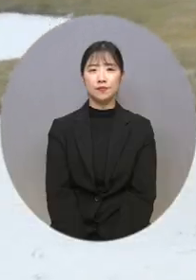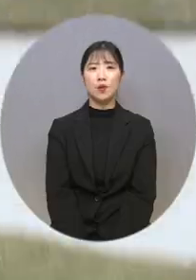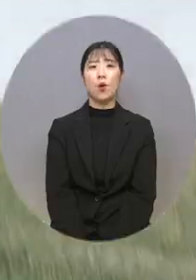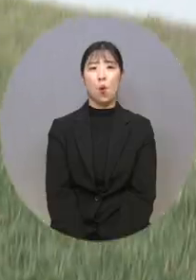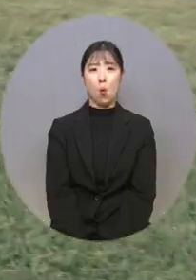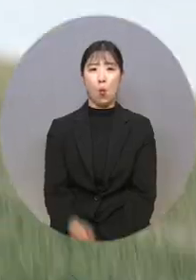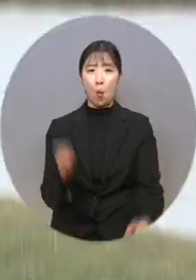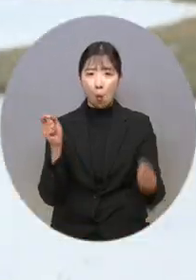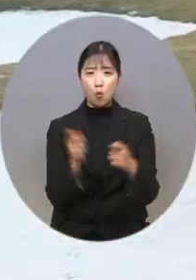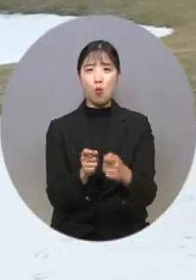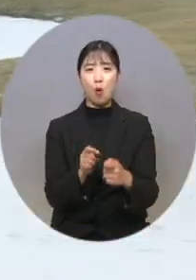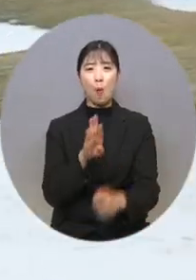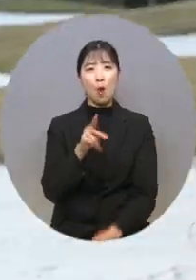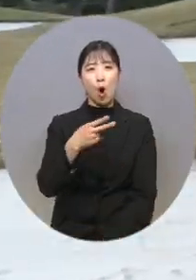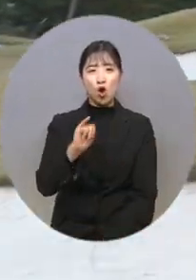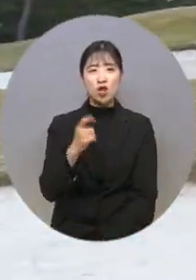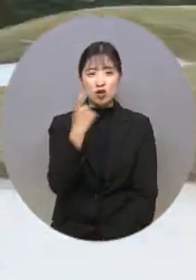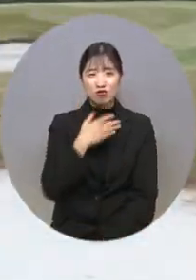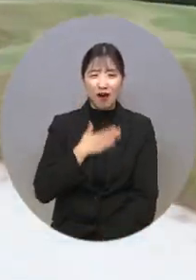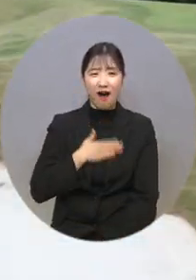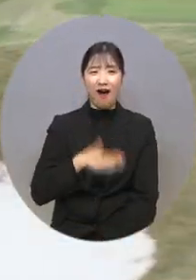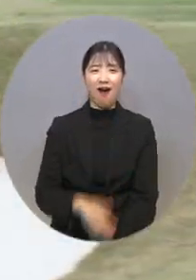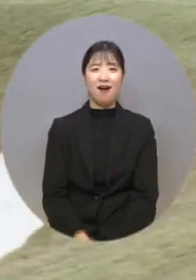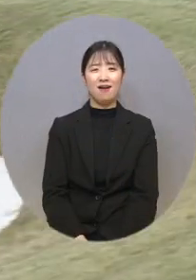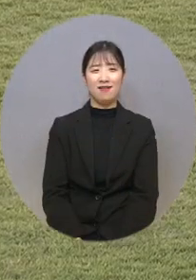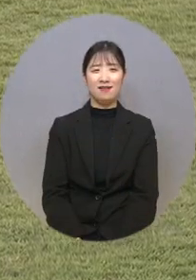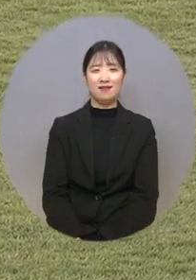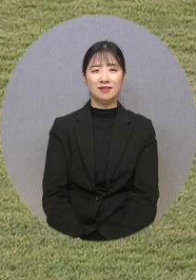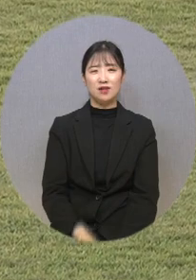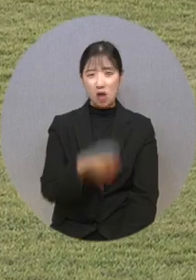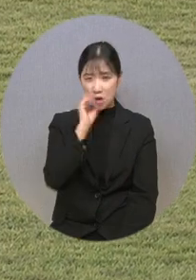붙었어. 우와, 버디 들어가는 줄 알고. 역시. 나이스 어프로치.